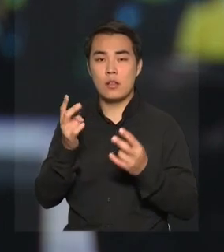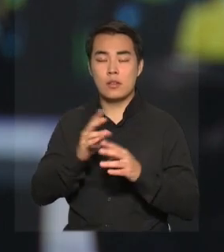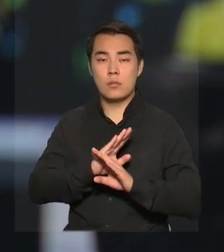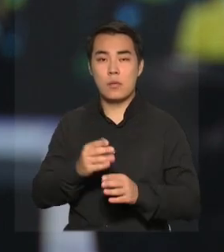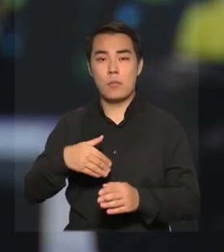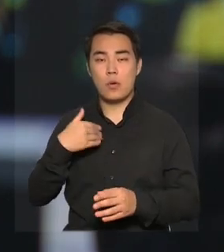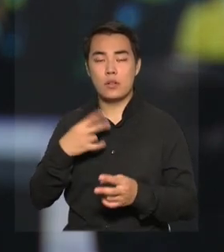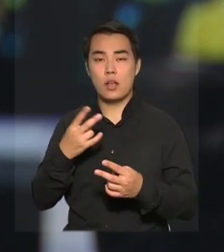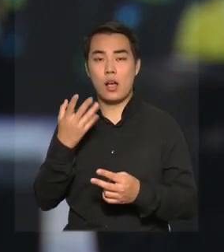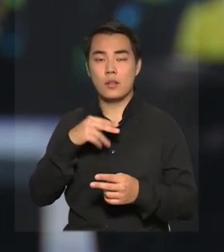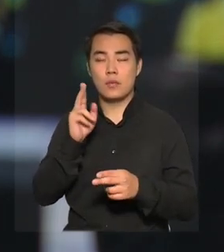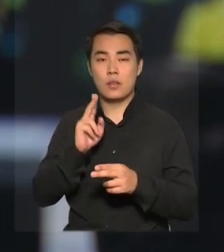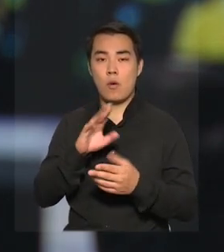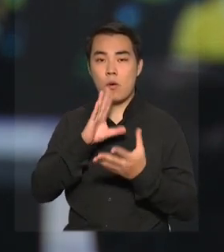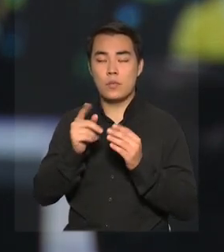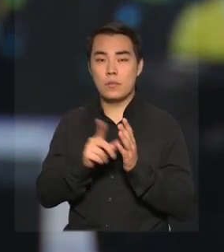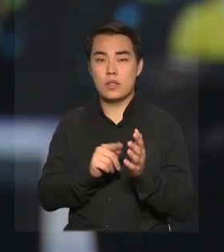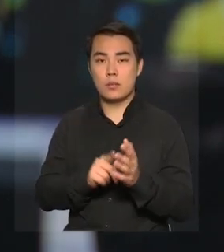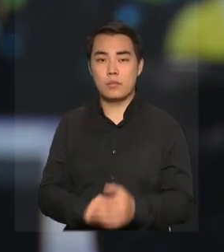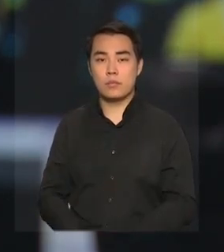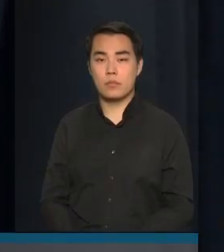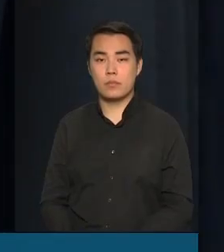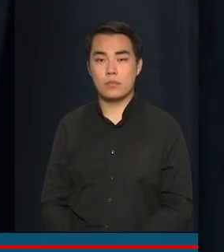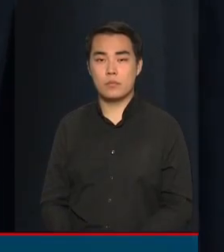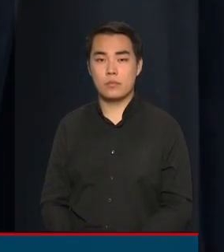пользу даже в преклонном возрасте.